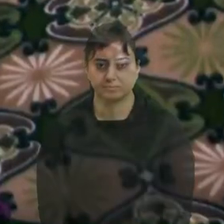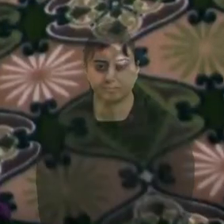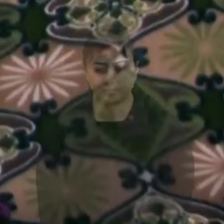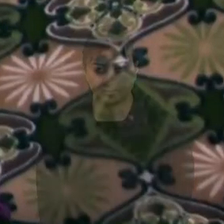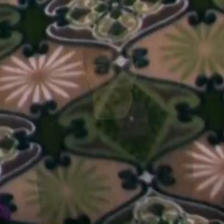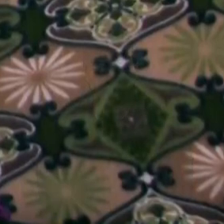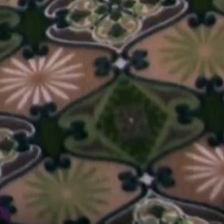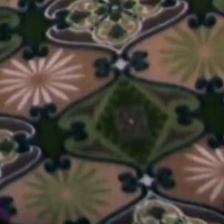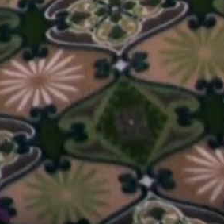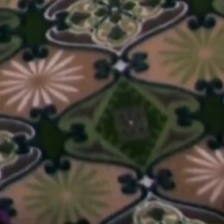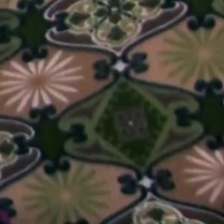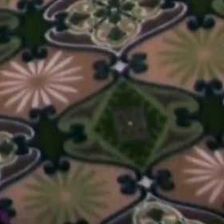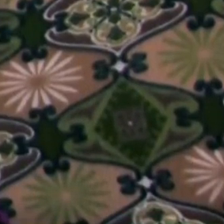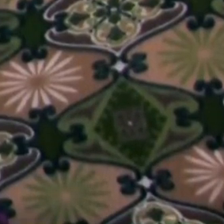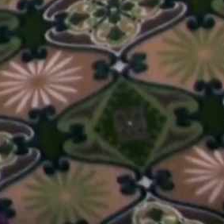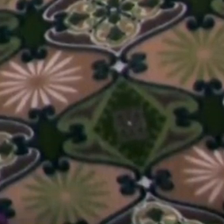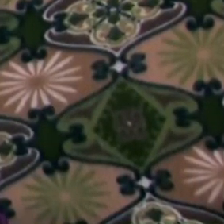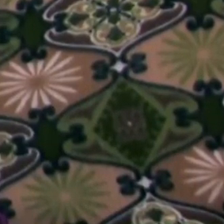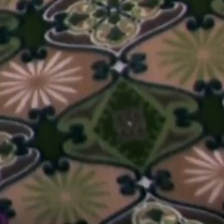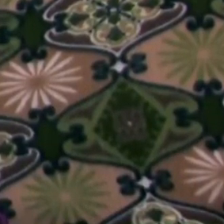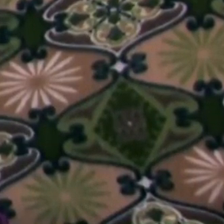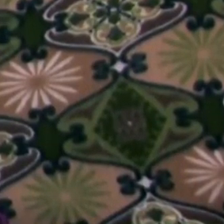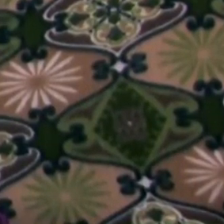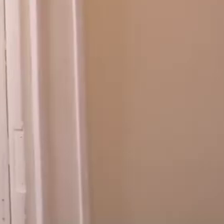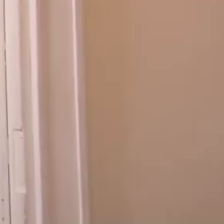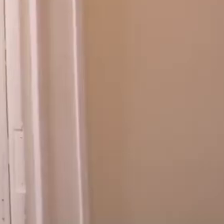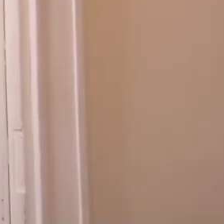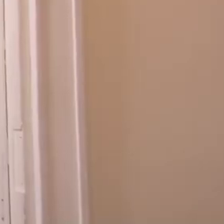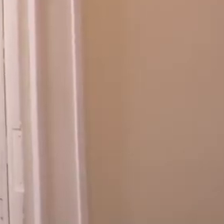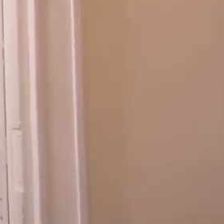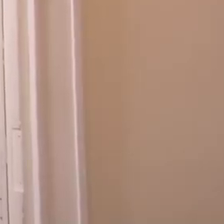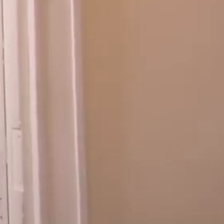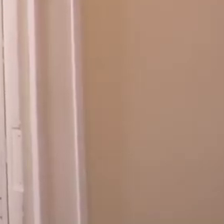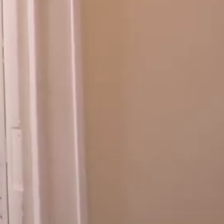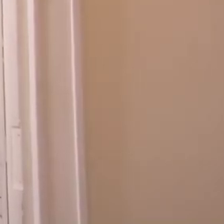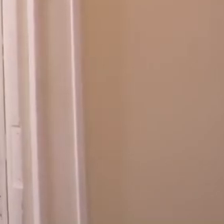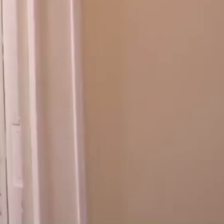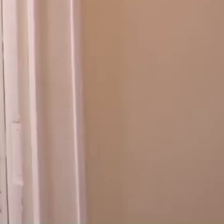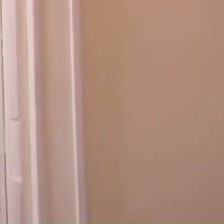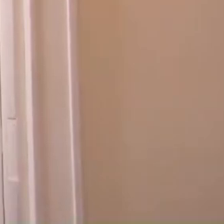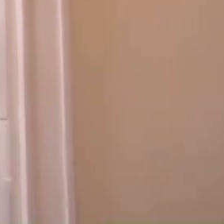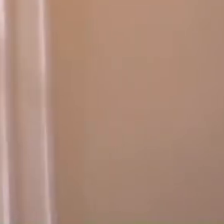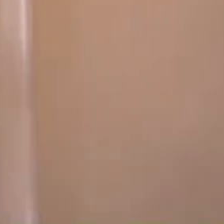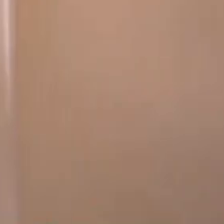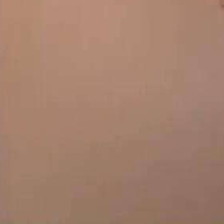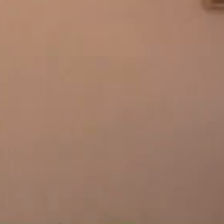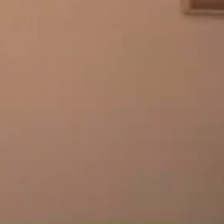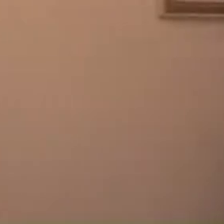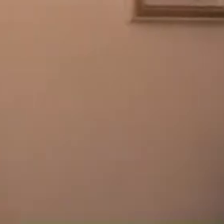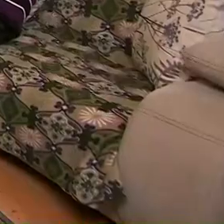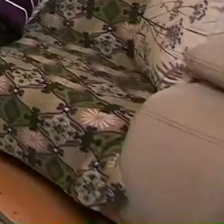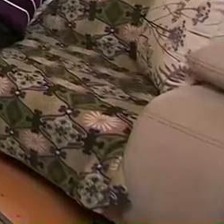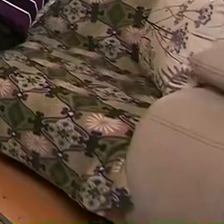ağzını kocaman açmış, koltukta gerine gerine esniyor. Veysel elinde bir bardak çayla içeri girdi. Gri kumaş pantolonunun